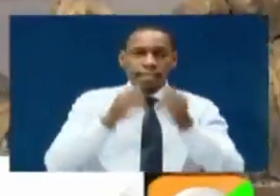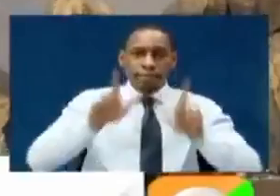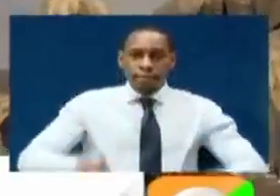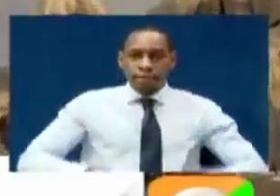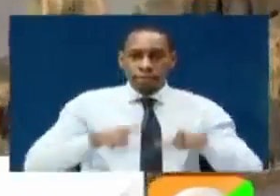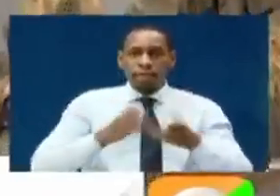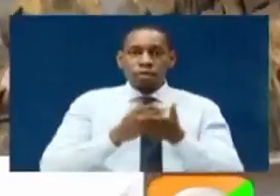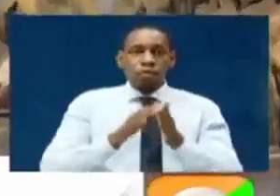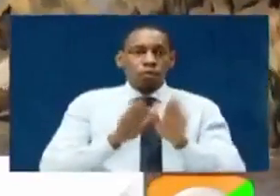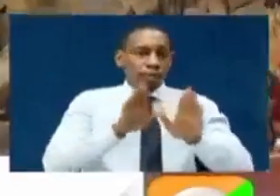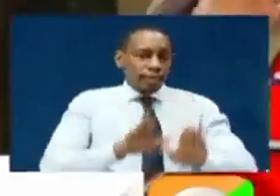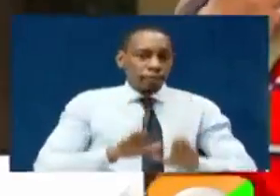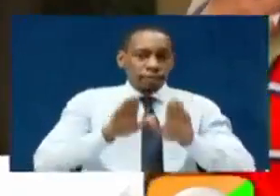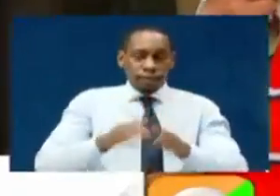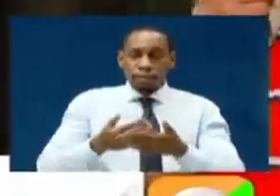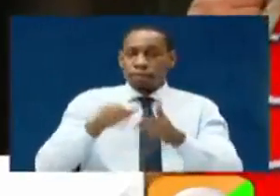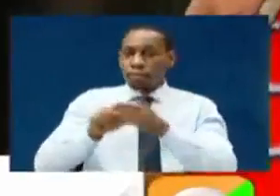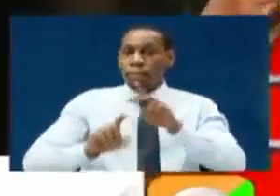ni tahadhari kabla ya hatari.